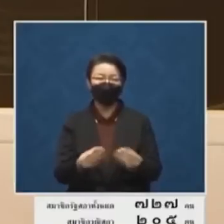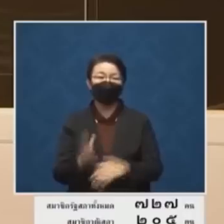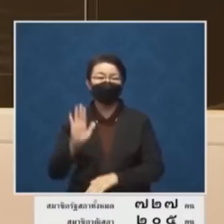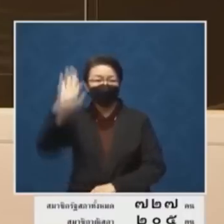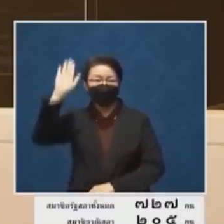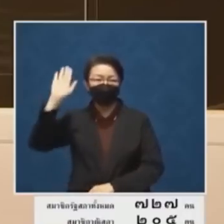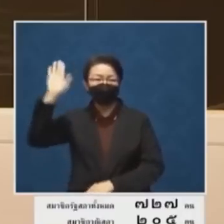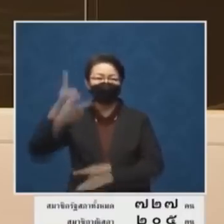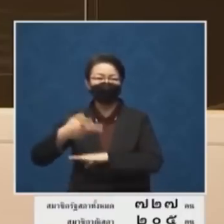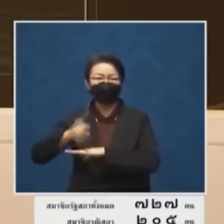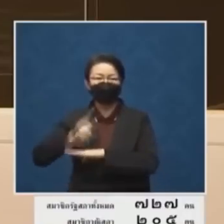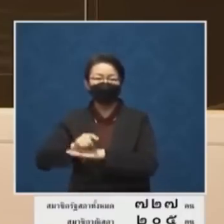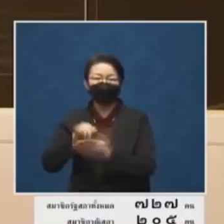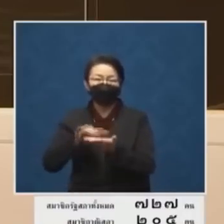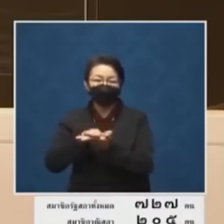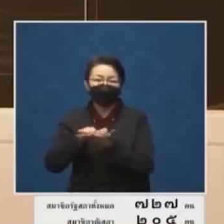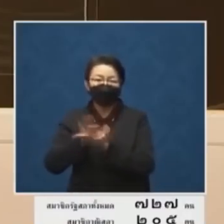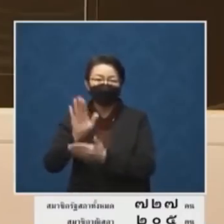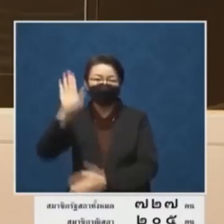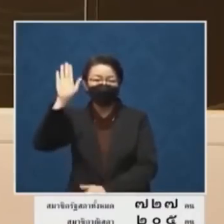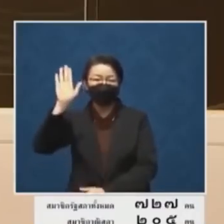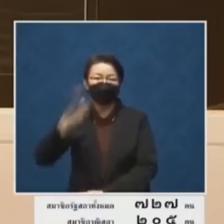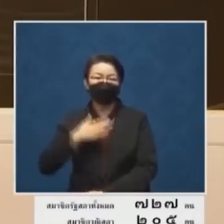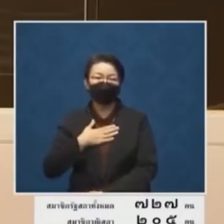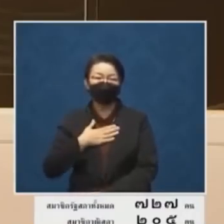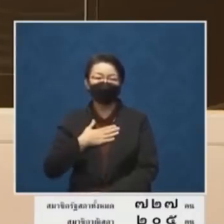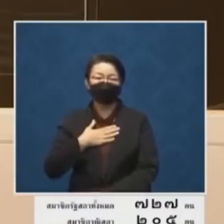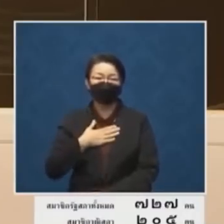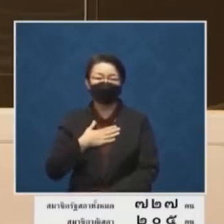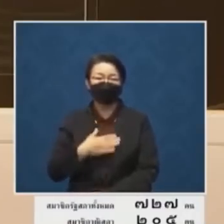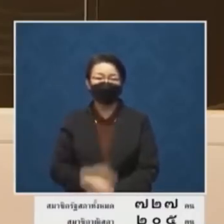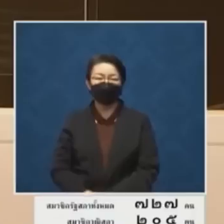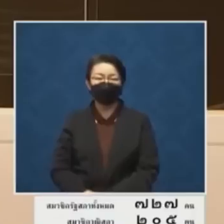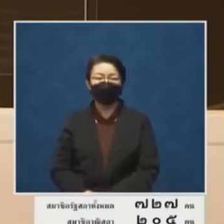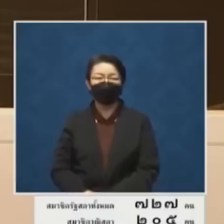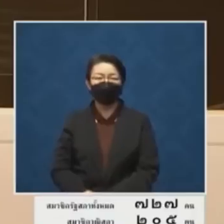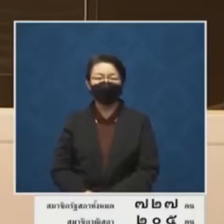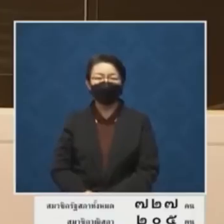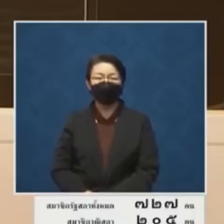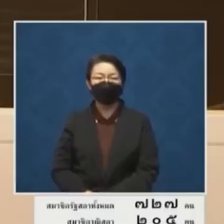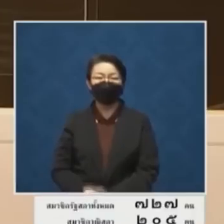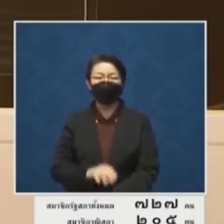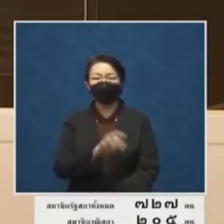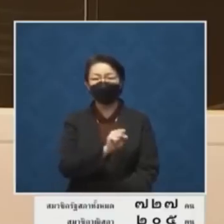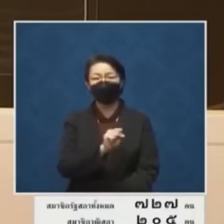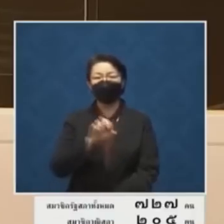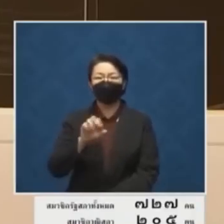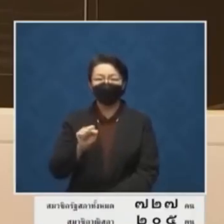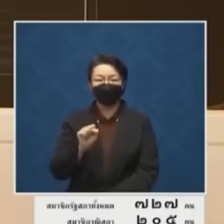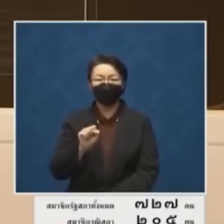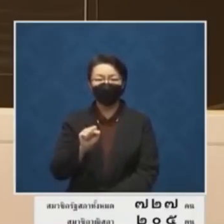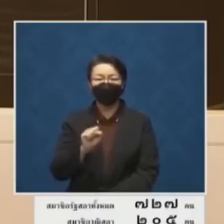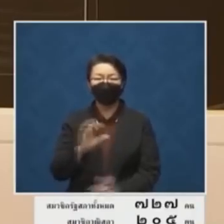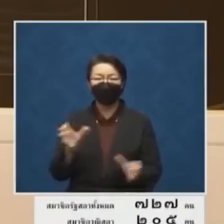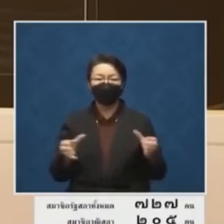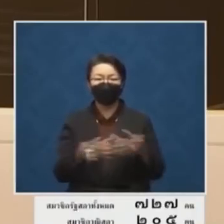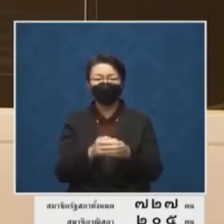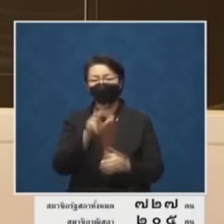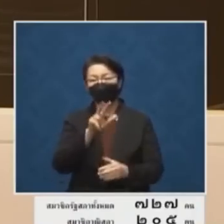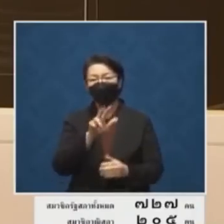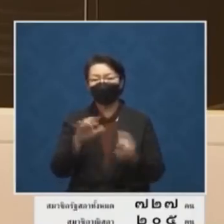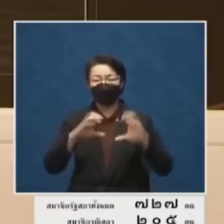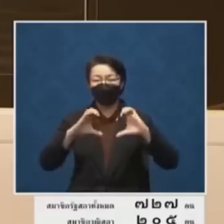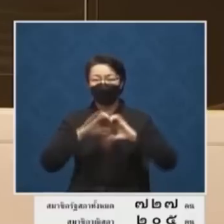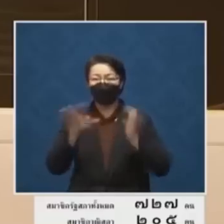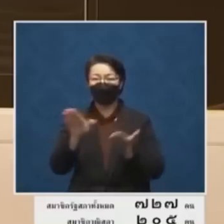ไทยลุกขึ้นหารือต่อที่ประชุมร่วมรัฐสภาระหว่างที่ให้แสดงตนเป็นองค์ประชุมแบบขันรออยู่นี่นะ